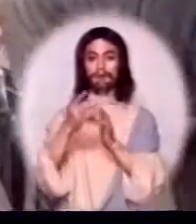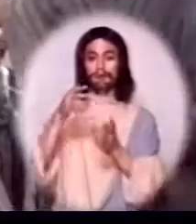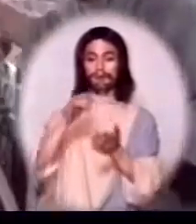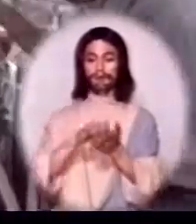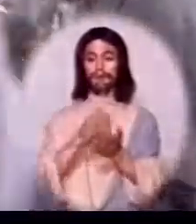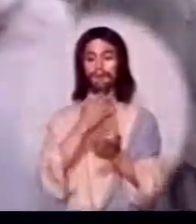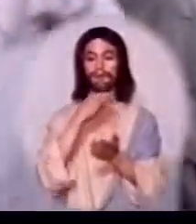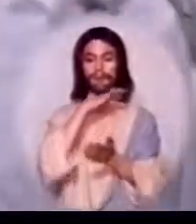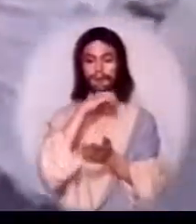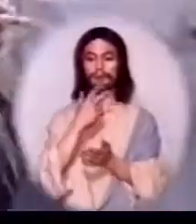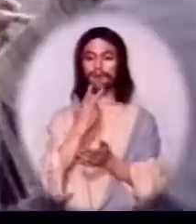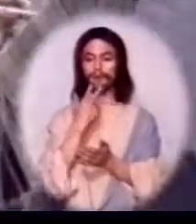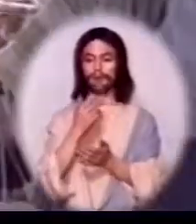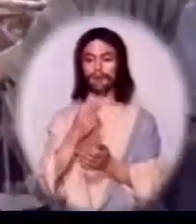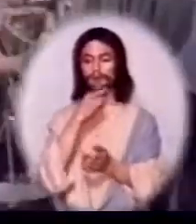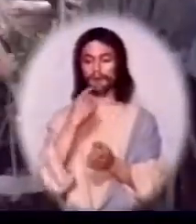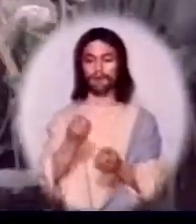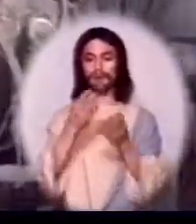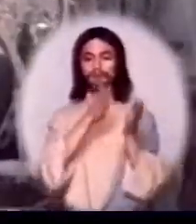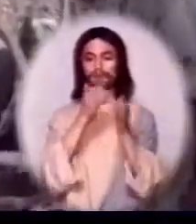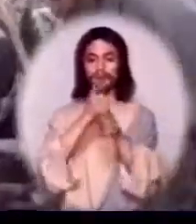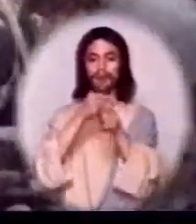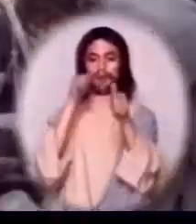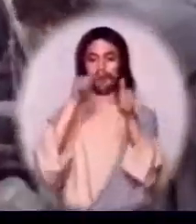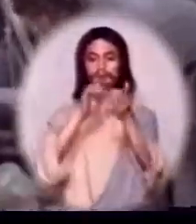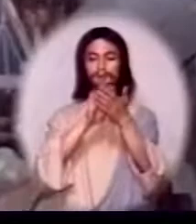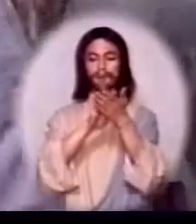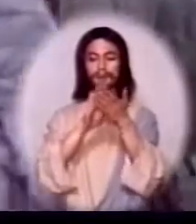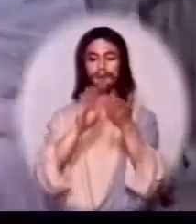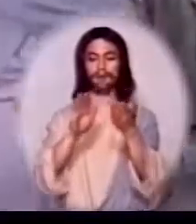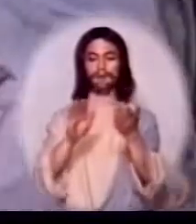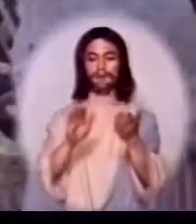예수께서는 베드로와 요한을 보내어 유월절을 준비하게 했습니다.